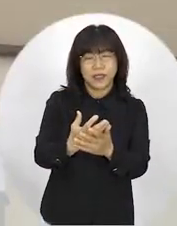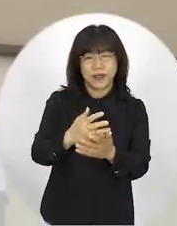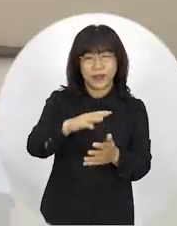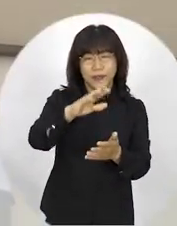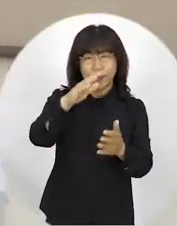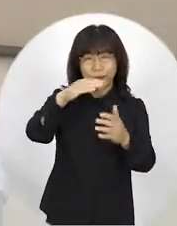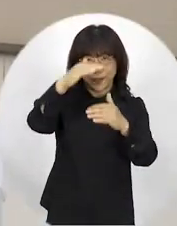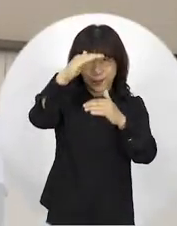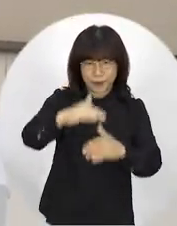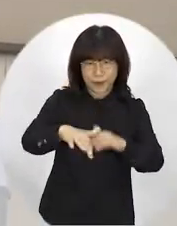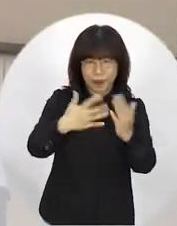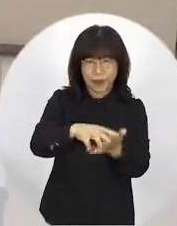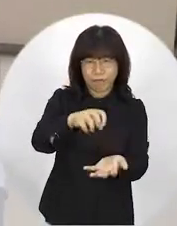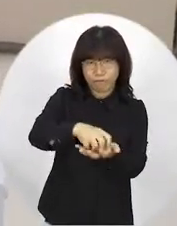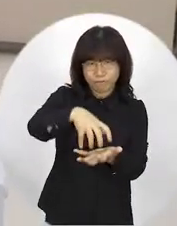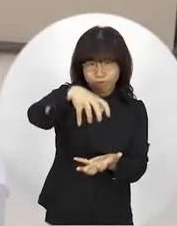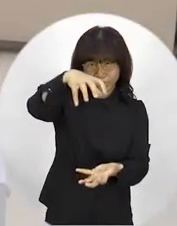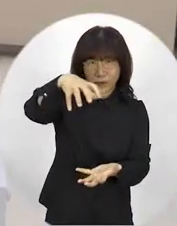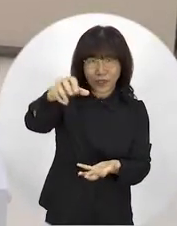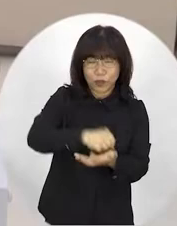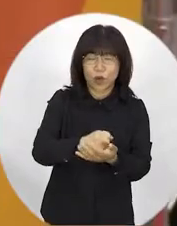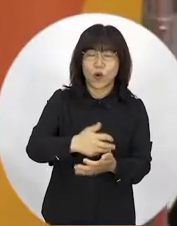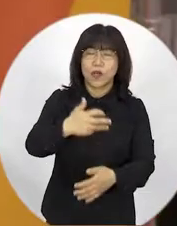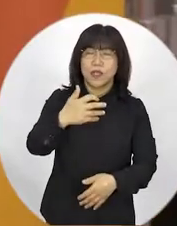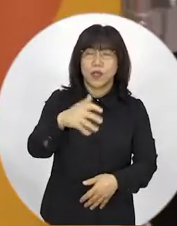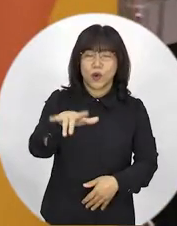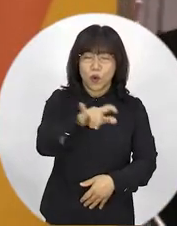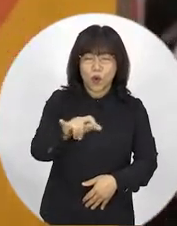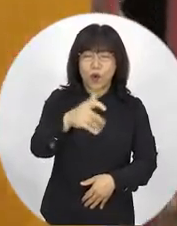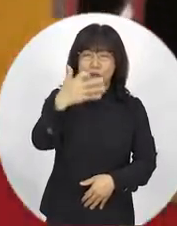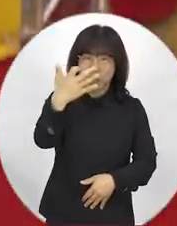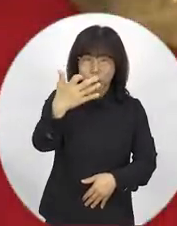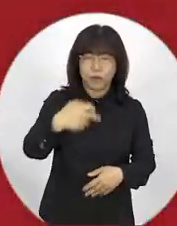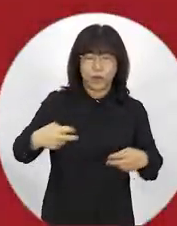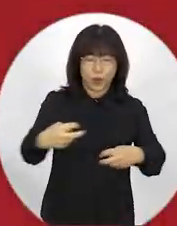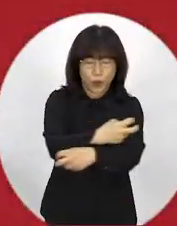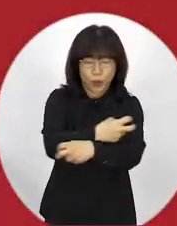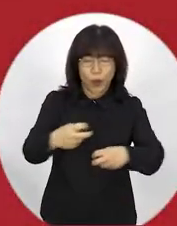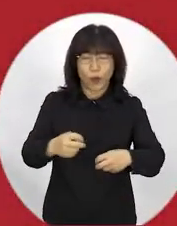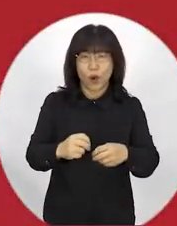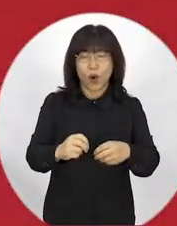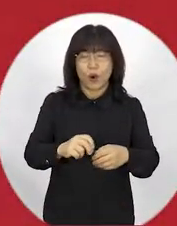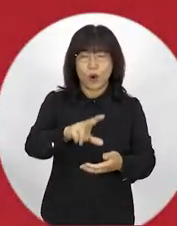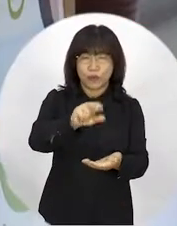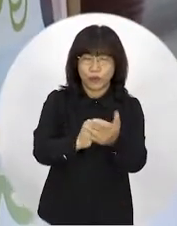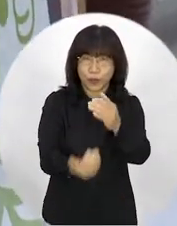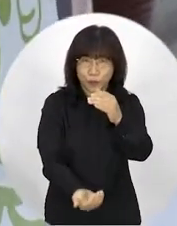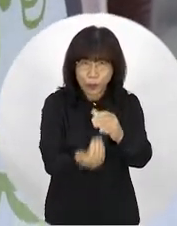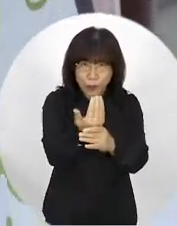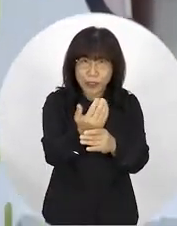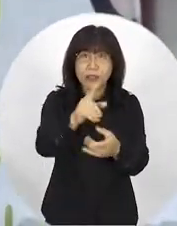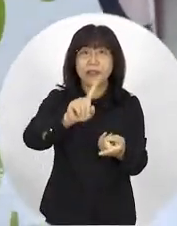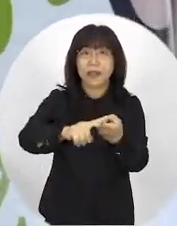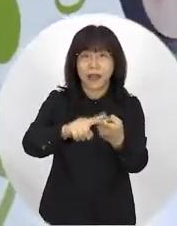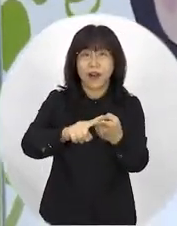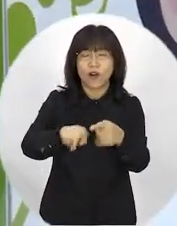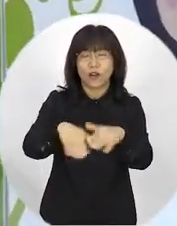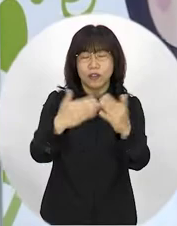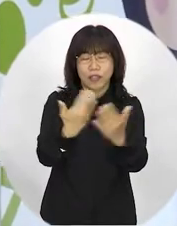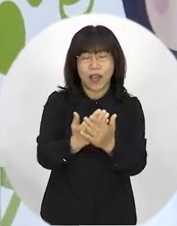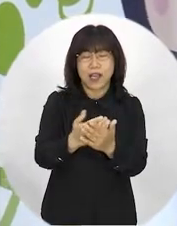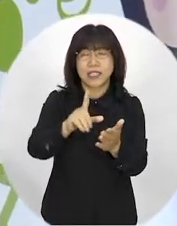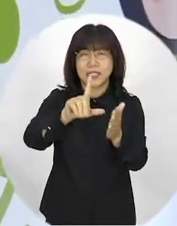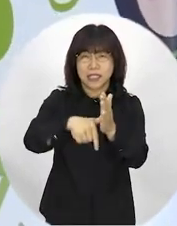무선 네트워크로 연동의 코론 알고 상황 교통 재난 상황 재정 집행 등을 실시간으로 확인할 수